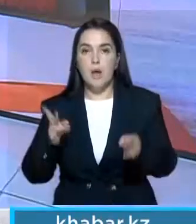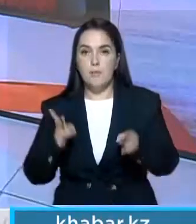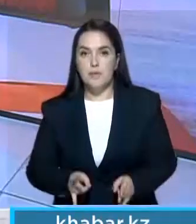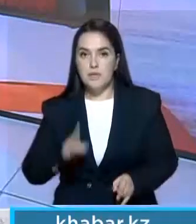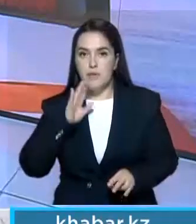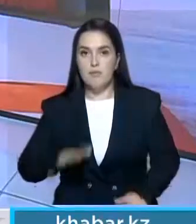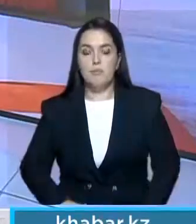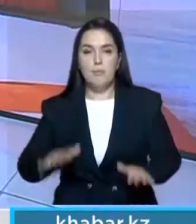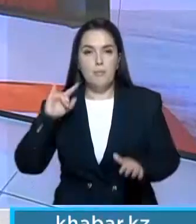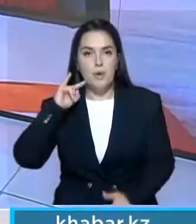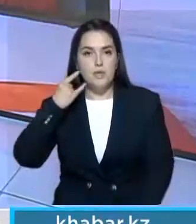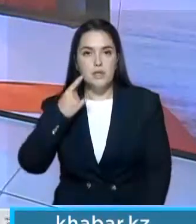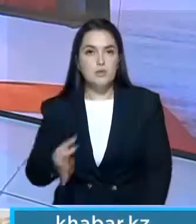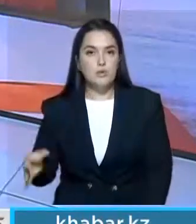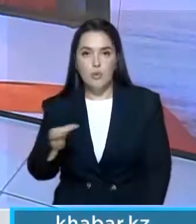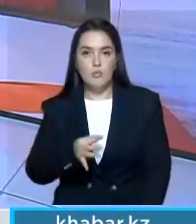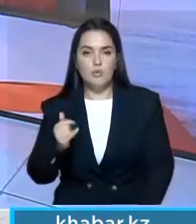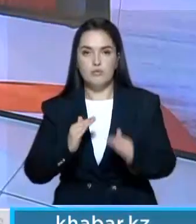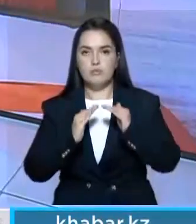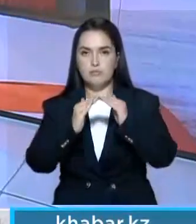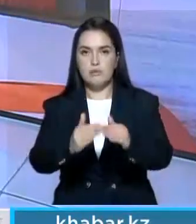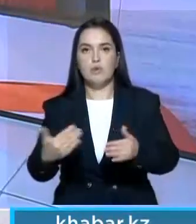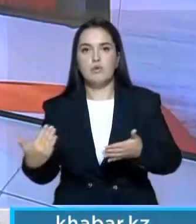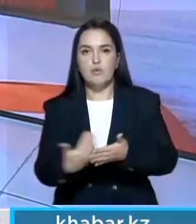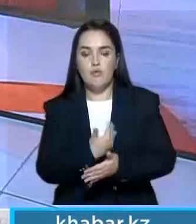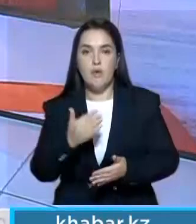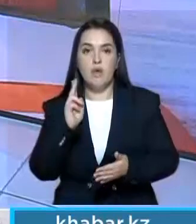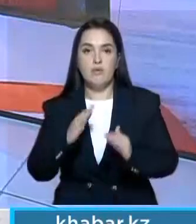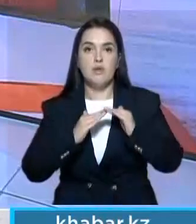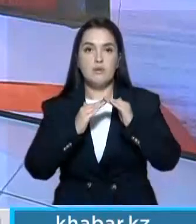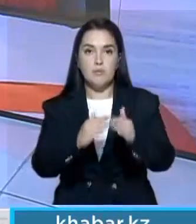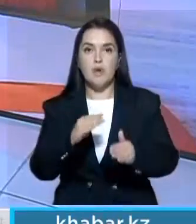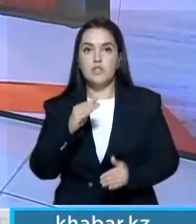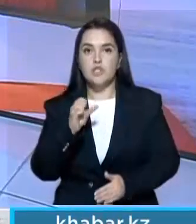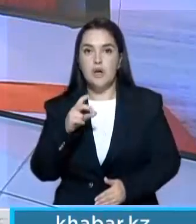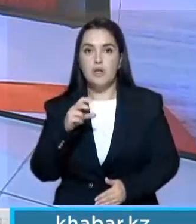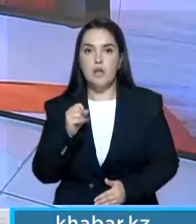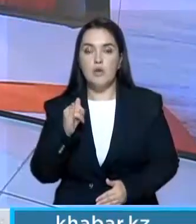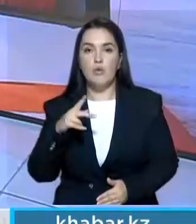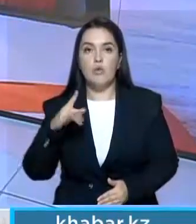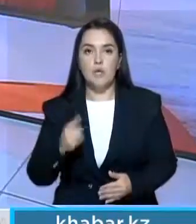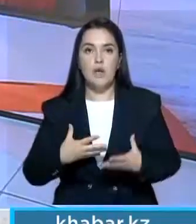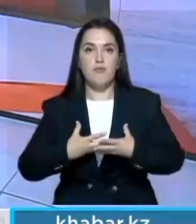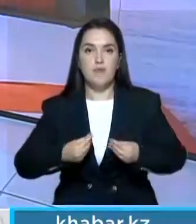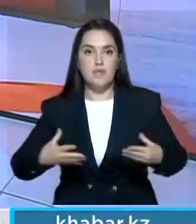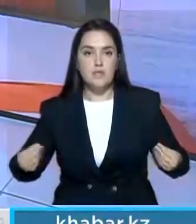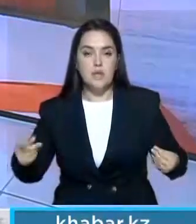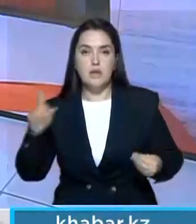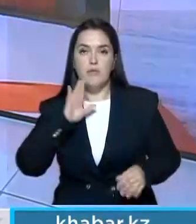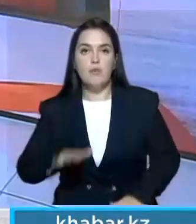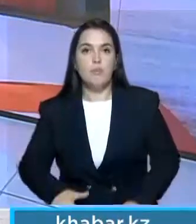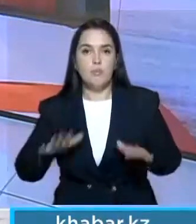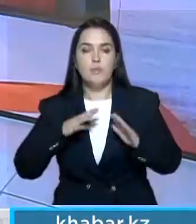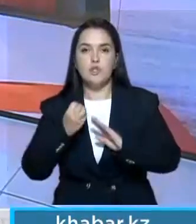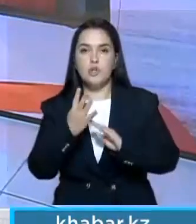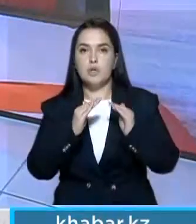Пострадавшие от паводков Павлодарской области заселяются в новые дома. Новоселье отметили жители села Жалаулы. Весенними паводками там подтопило 14